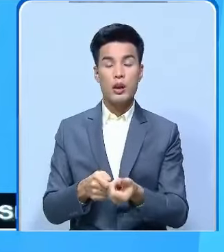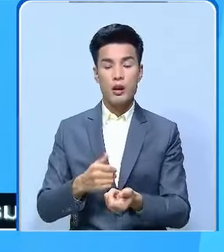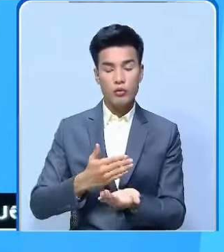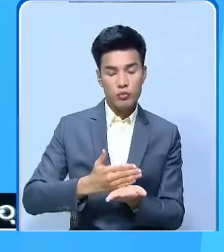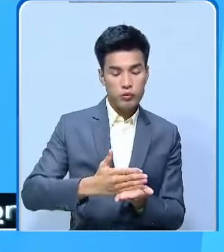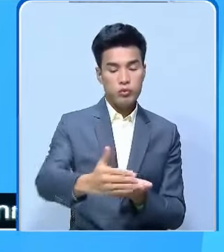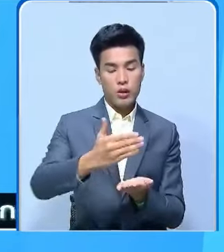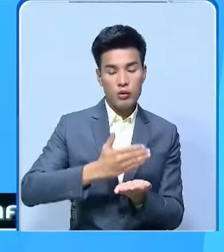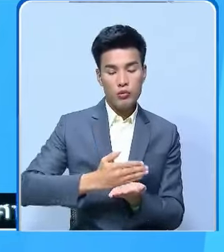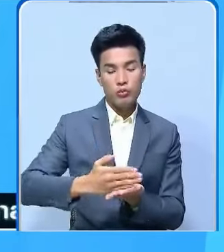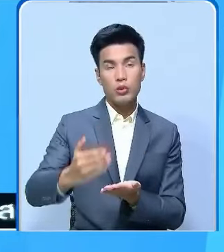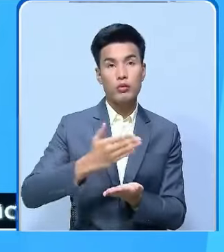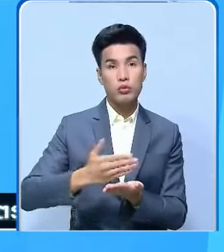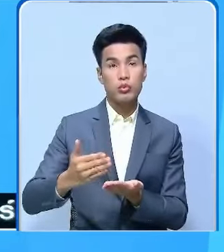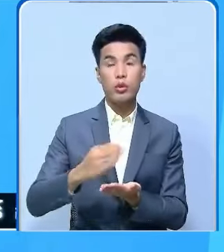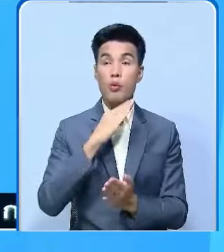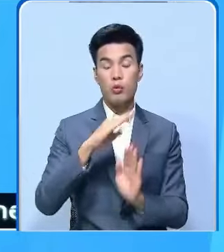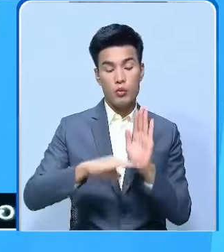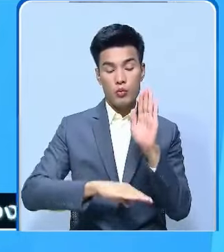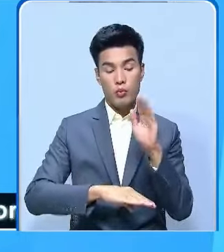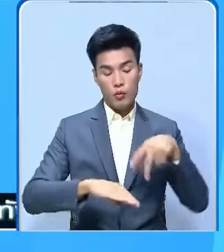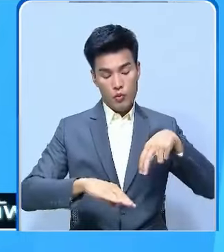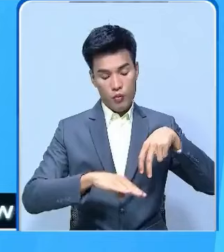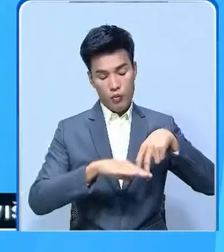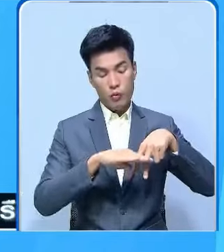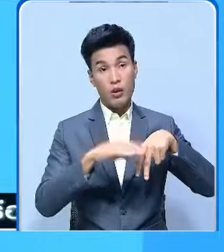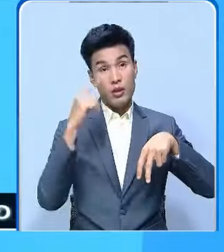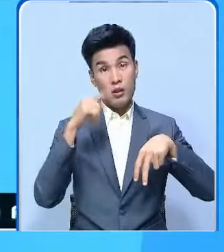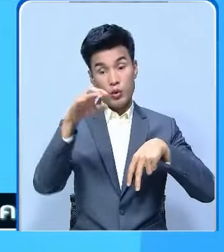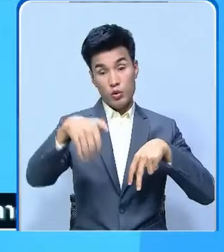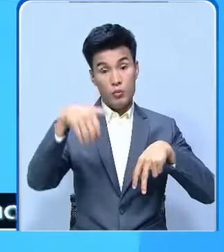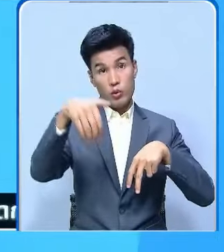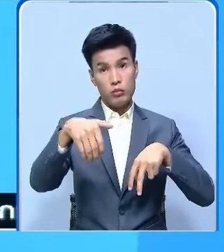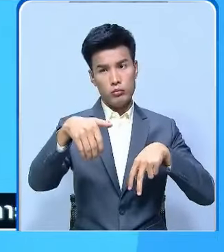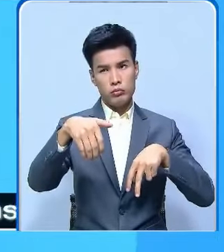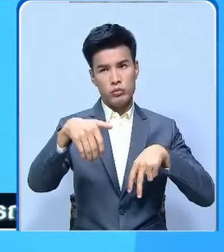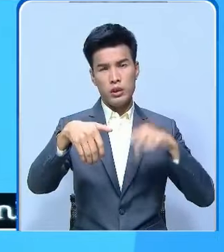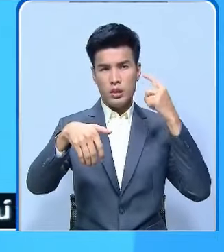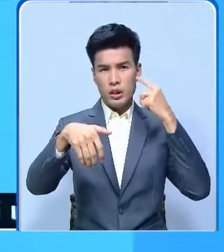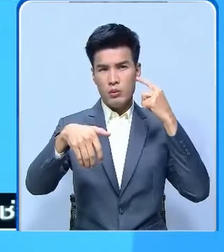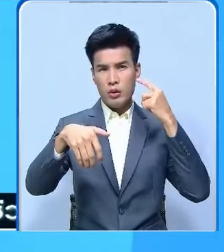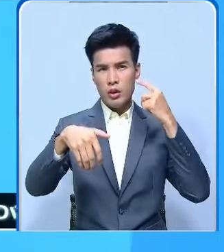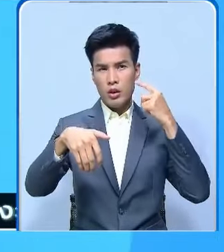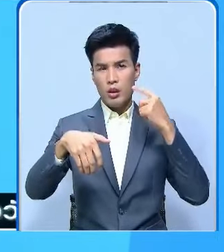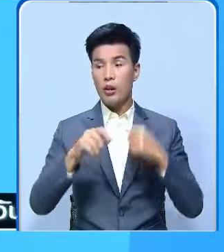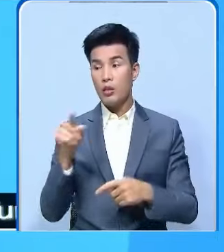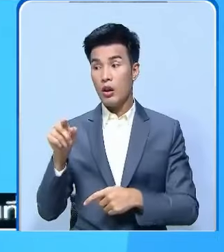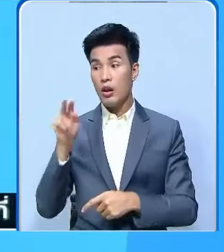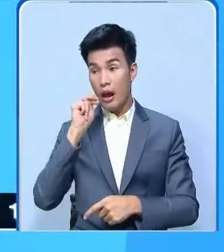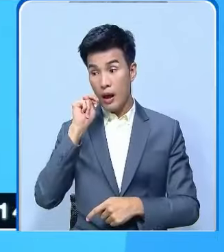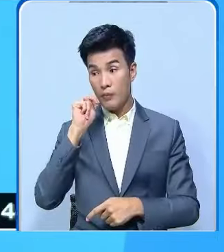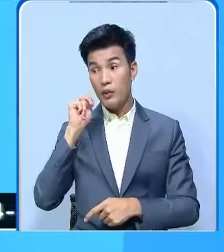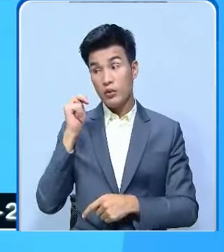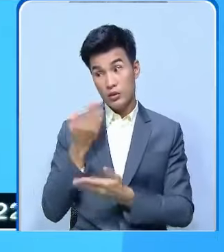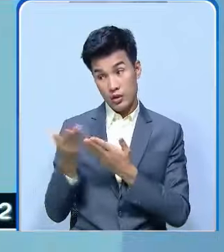ไปกรณีที่โคลนสูงระดับตั้งแต่แข้งถึงเอวอย่าไปคิดเรื่องใช้จอบตักดินเขาบอกให้ไปว่ารถดับเพลิงหรือรถน้ำใหญ่ๆมาเลยเอา